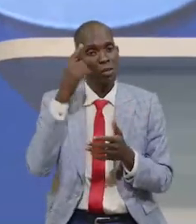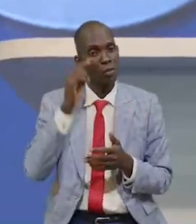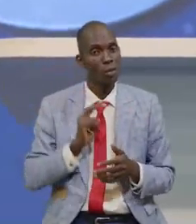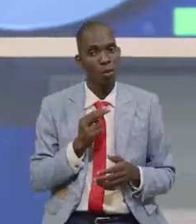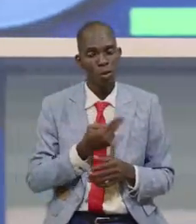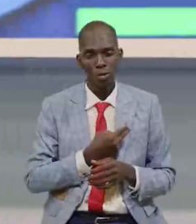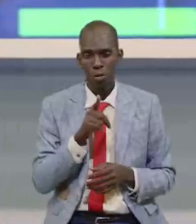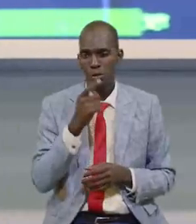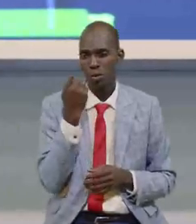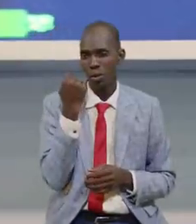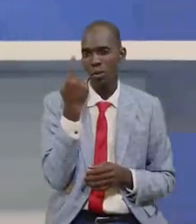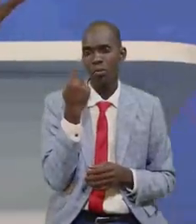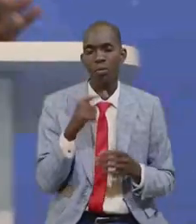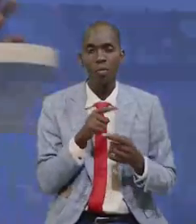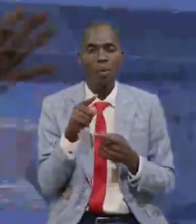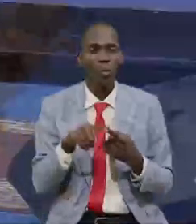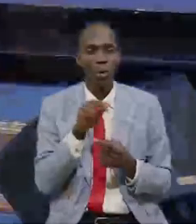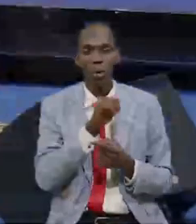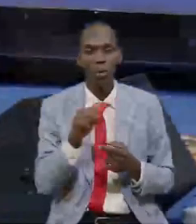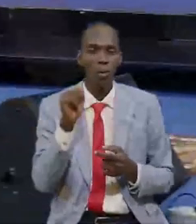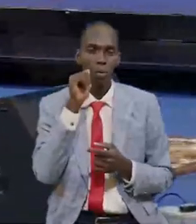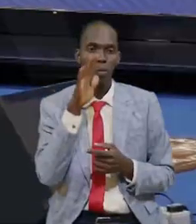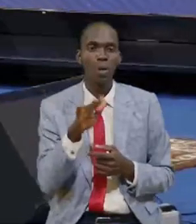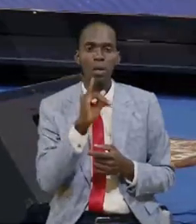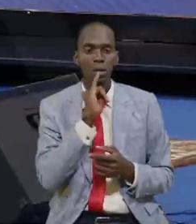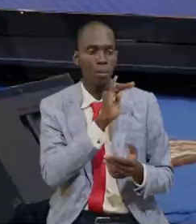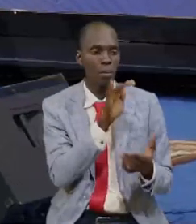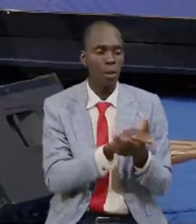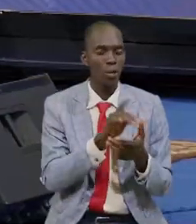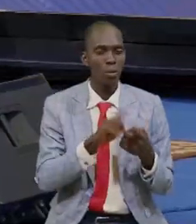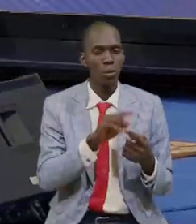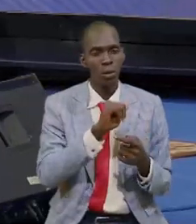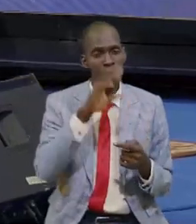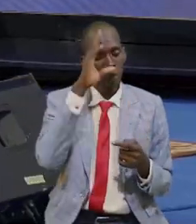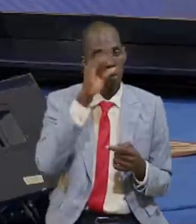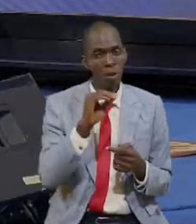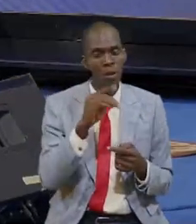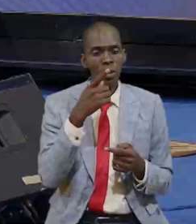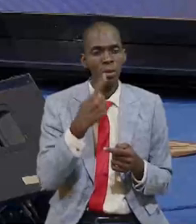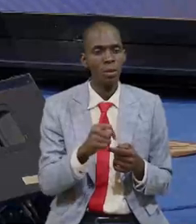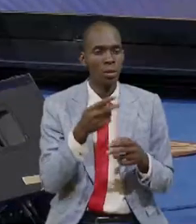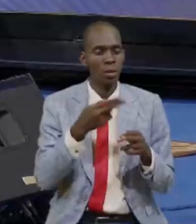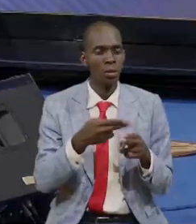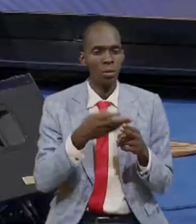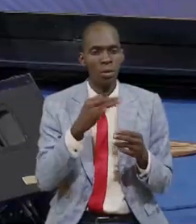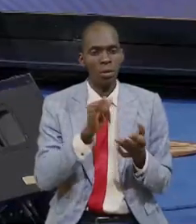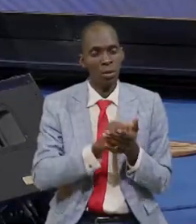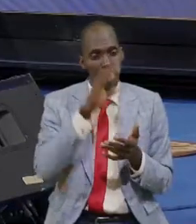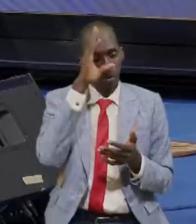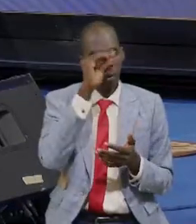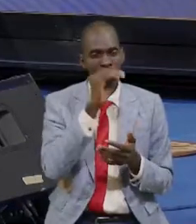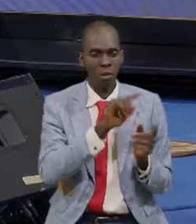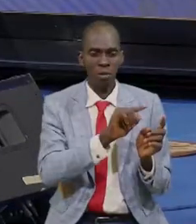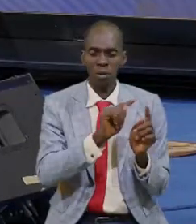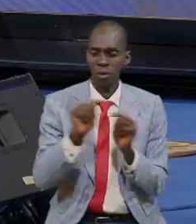Vous comprenez, lorsqu'une femme est mariée à un homme, le nom de